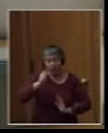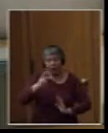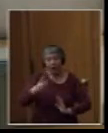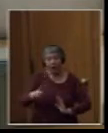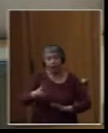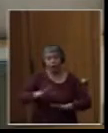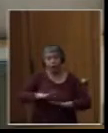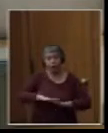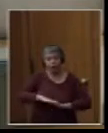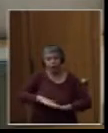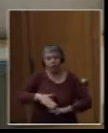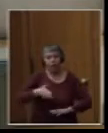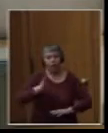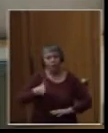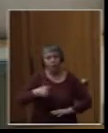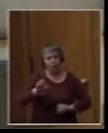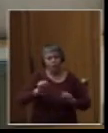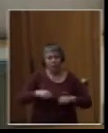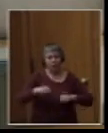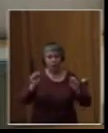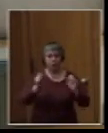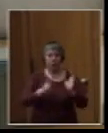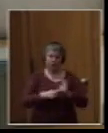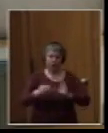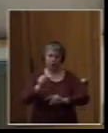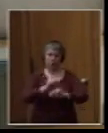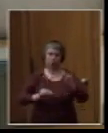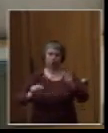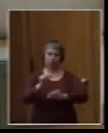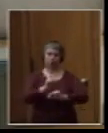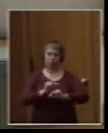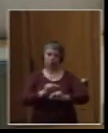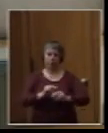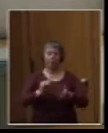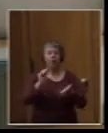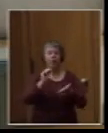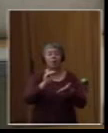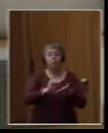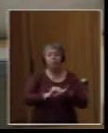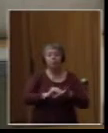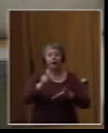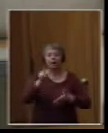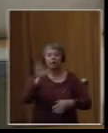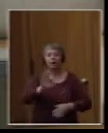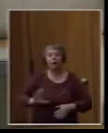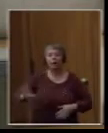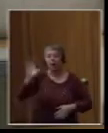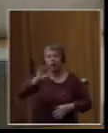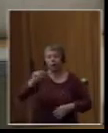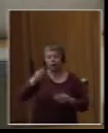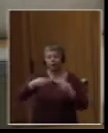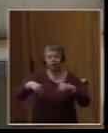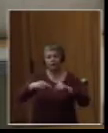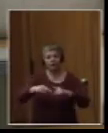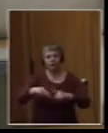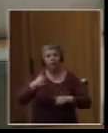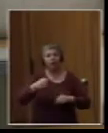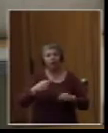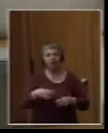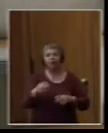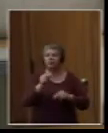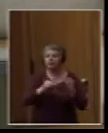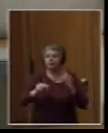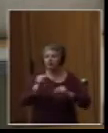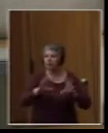Προτεραιότητα επίσης για το Συμβούλιο της Ευρώπης είναι η συνέχιση της αποδρυματοποίησης και της ενίσχυσης της ανεξάρτητης διαβίωσης. Στη χώρα μας,